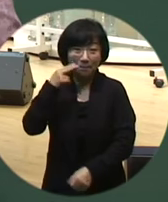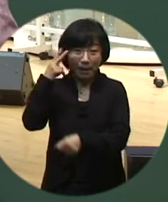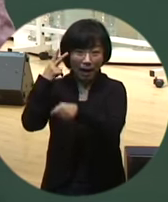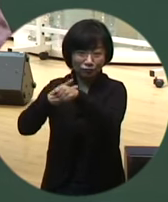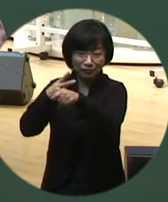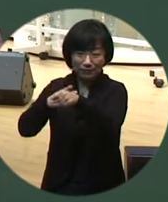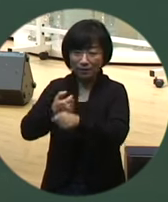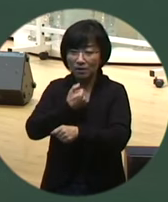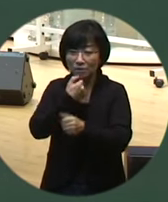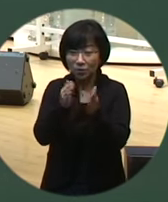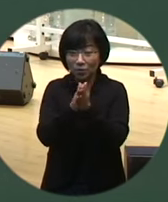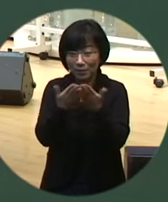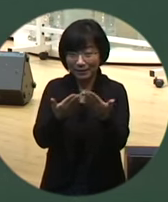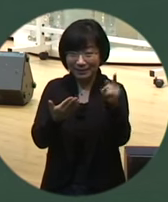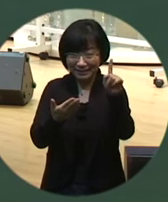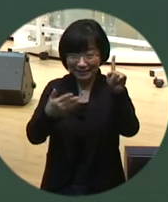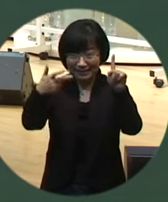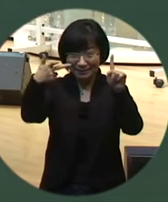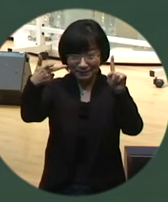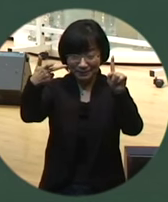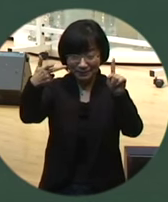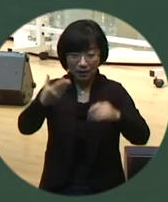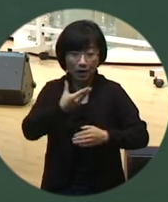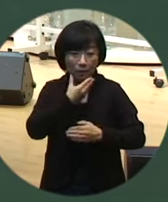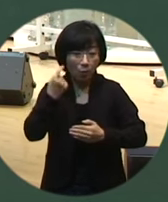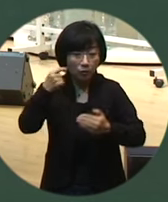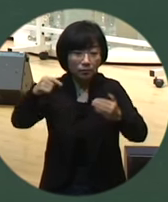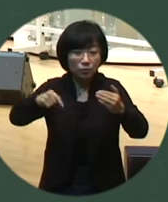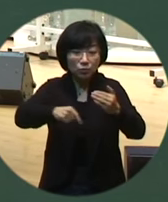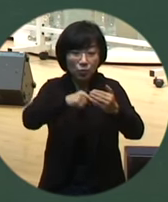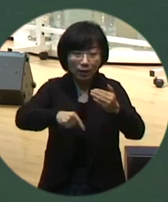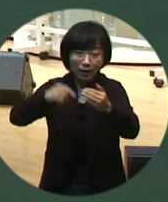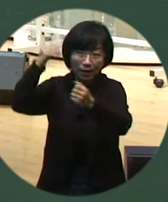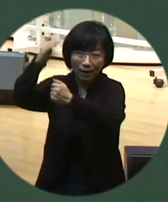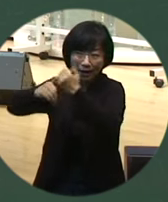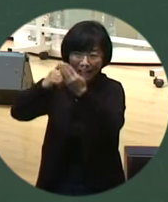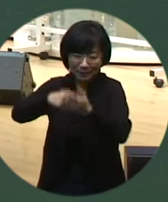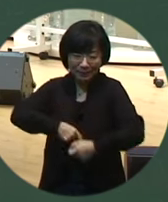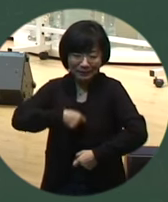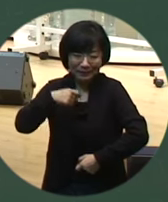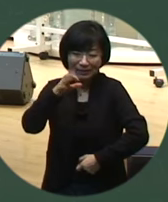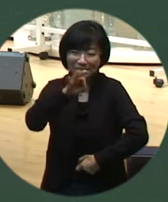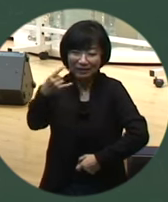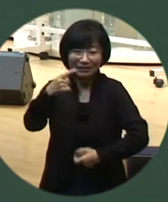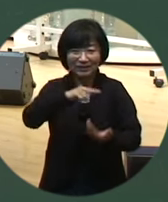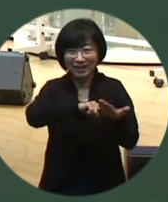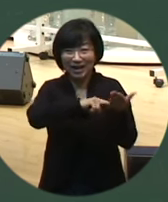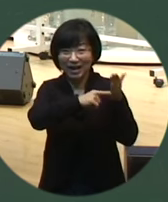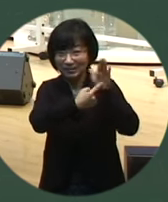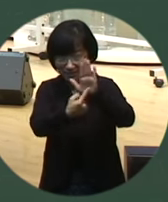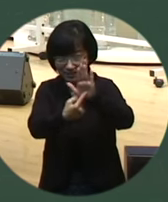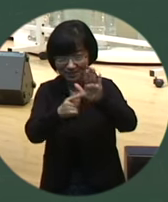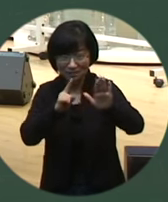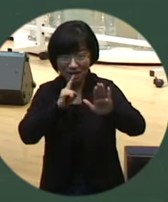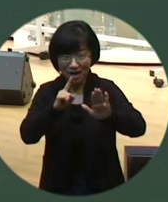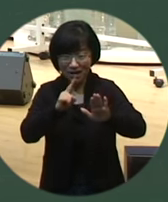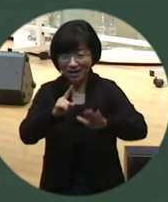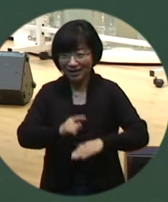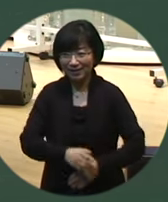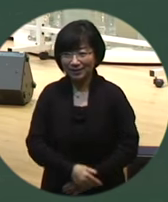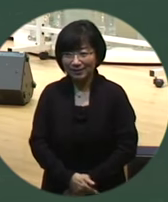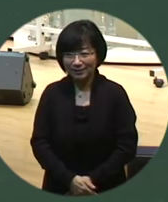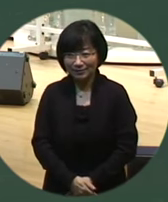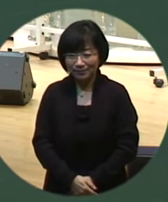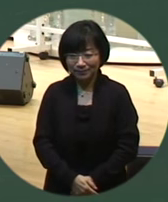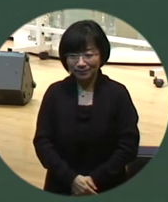17절에 복음에는 하나님의 의가 나타나서 그랬거든요. And consider this yourselves. Paul says in Romans 1:17 that a